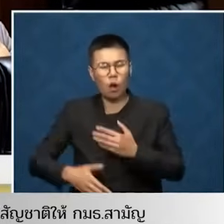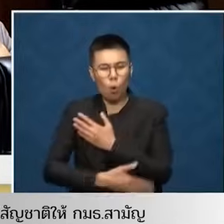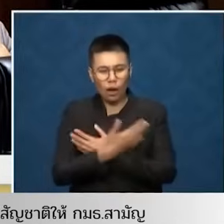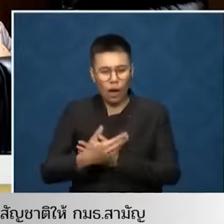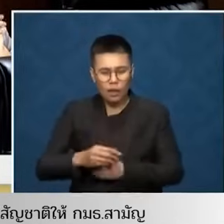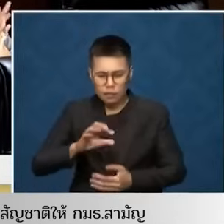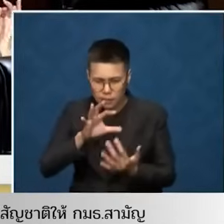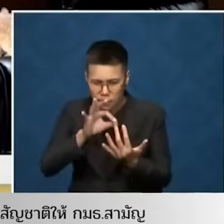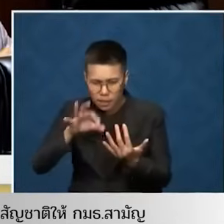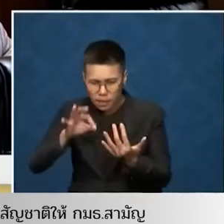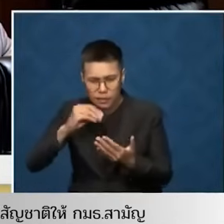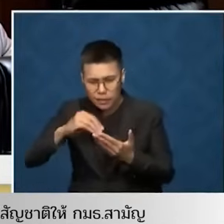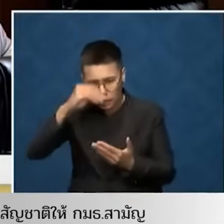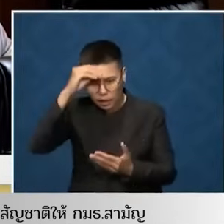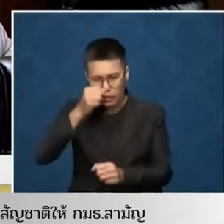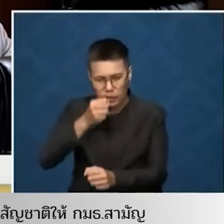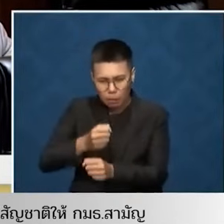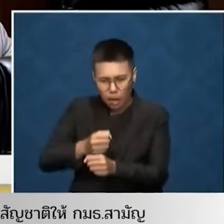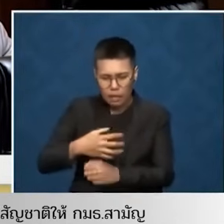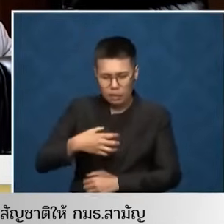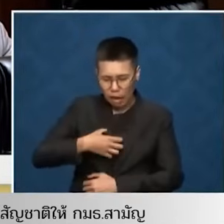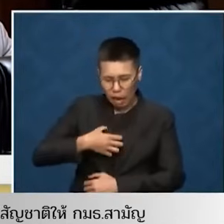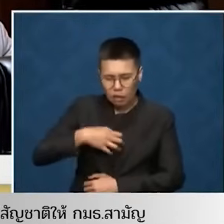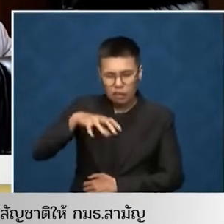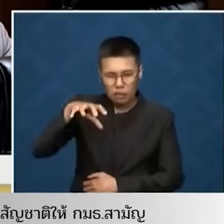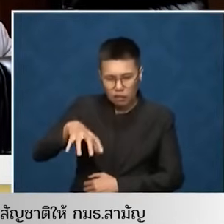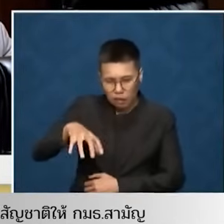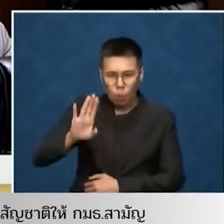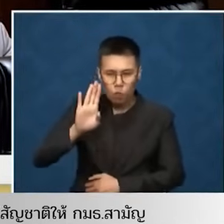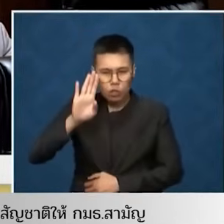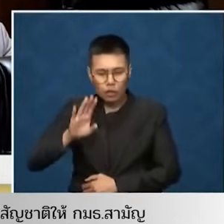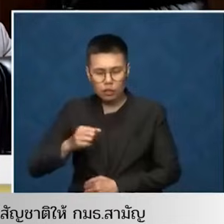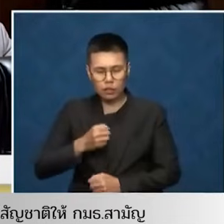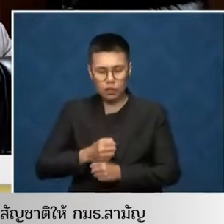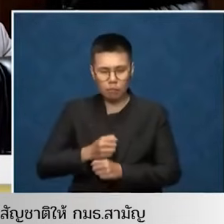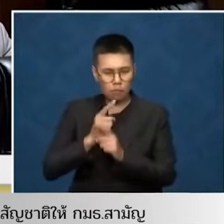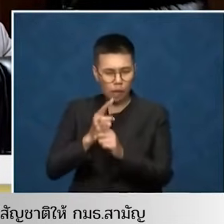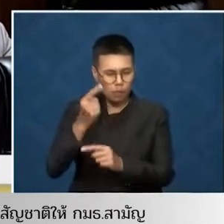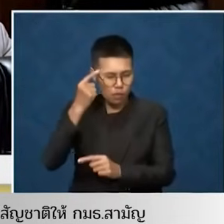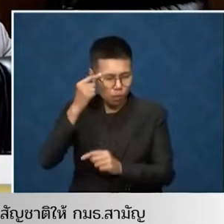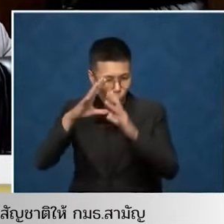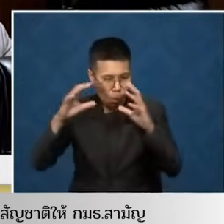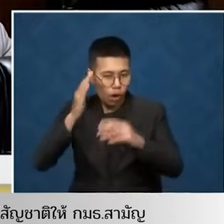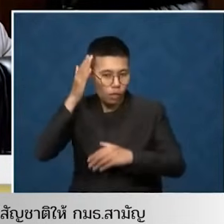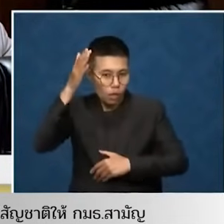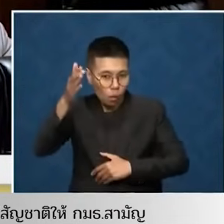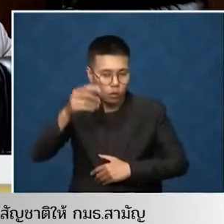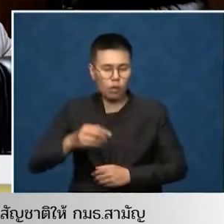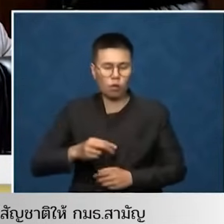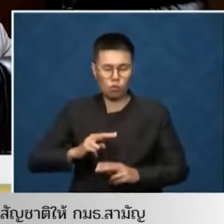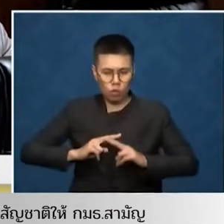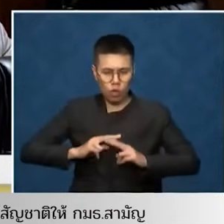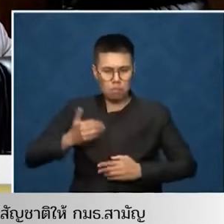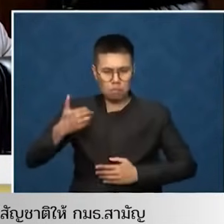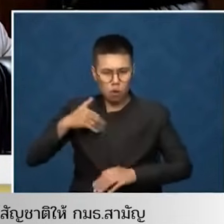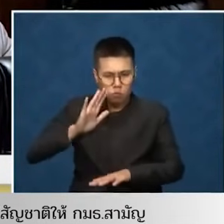เลือกเรียนสิ่งที่รักได้ทำงานที่อยากทำได้ทำตามความฝันได้แสดงศักยภาพและความสามารถที่ตัวเองมีให้